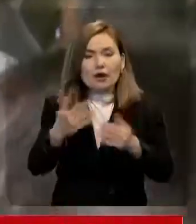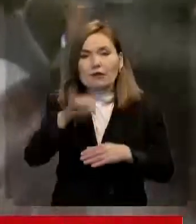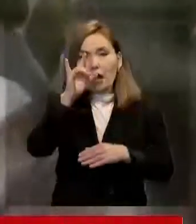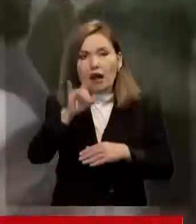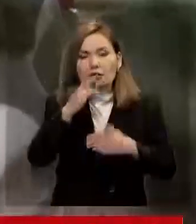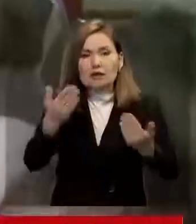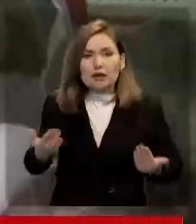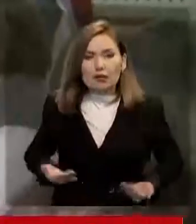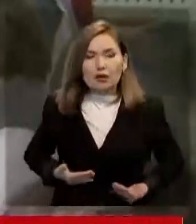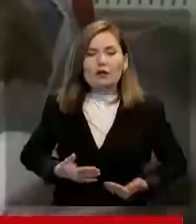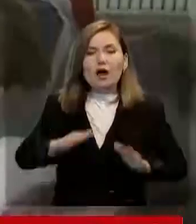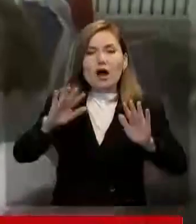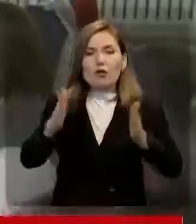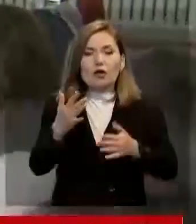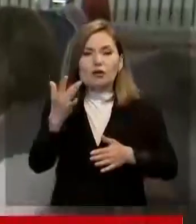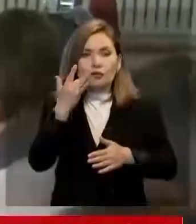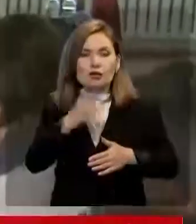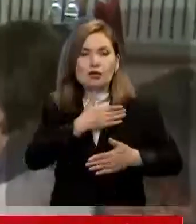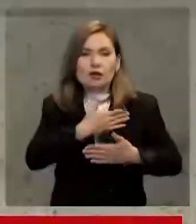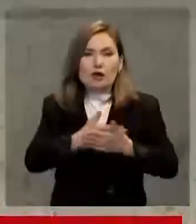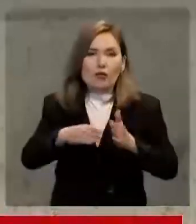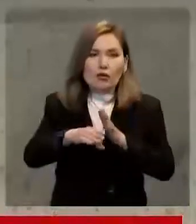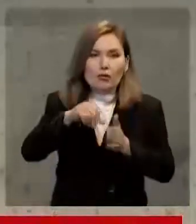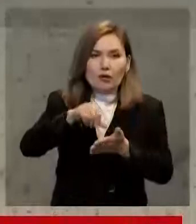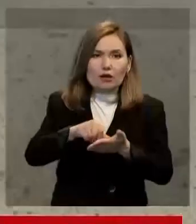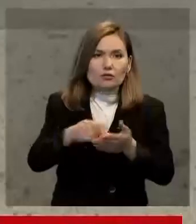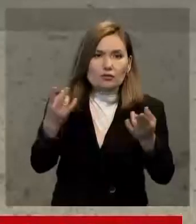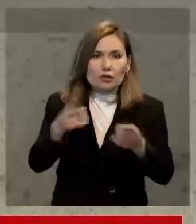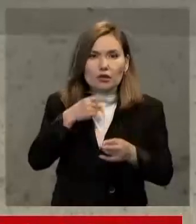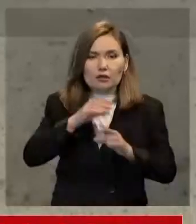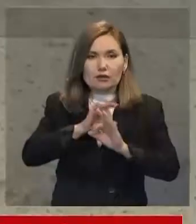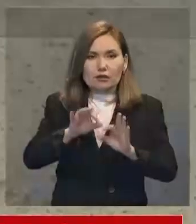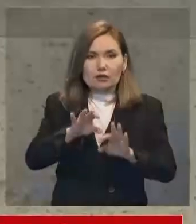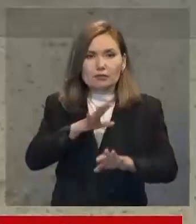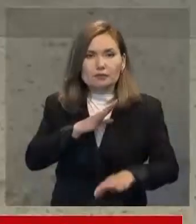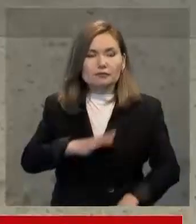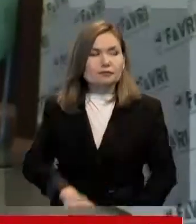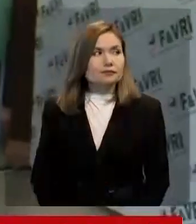эл өмүрүндөгү окуяларга бей-жай карамау керек дейди ал.